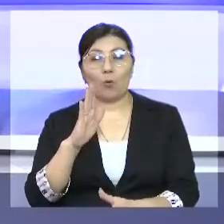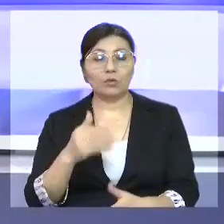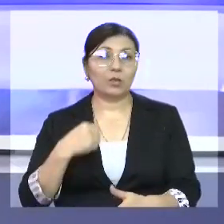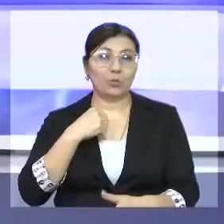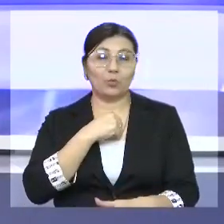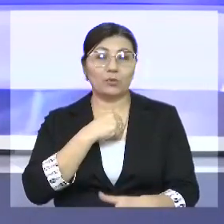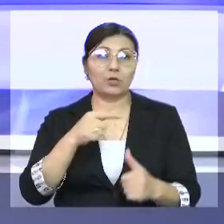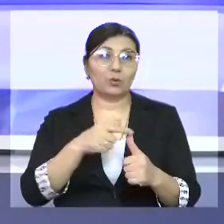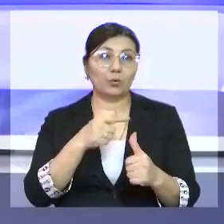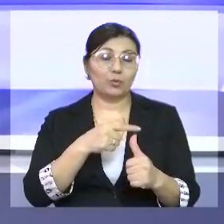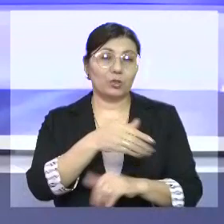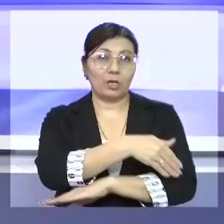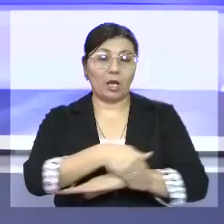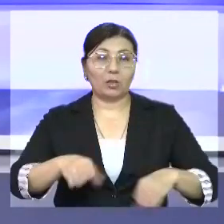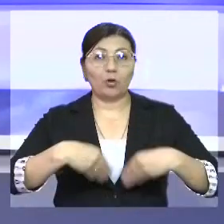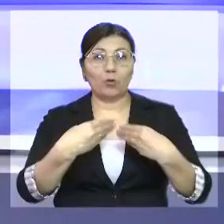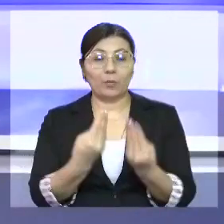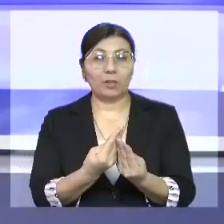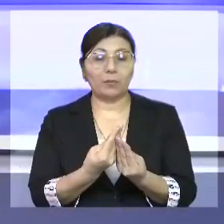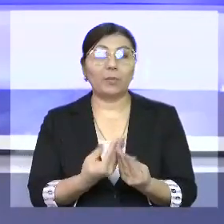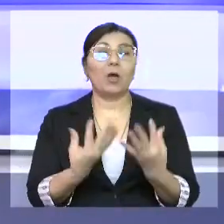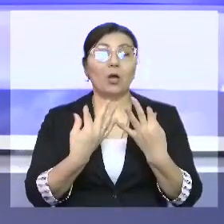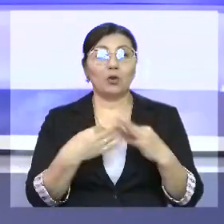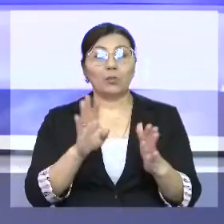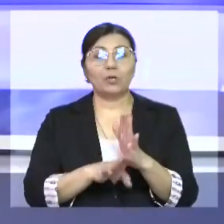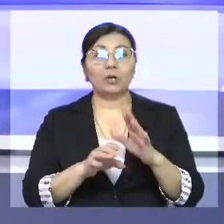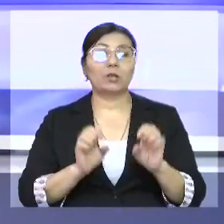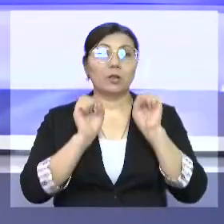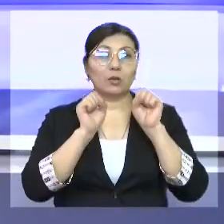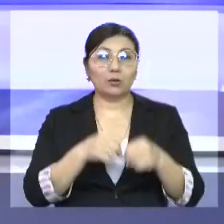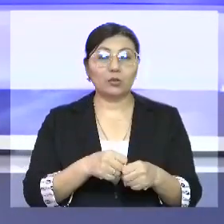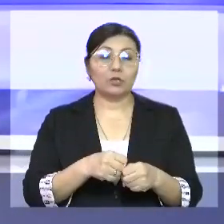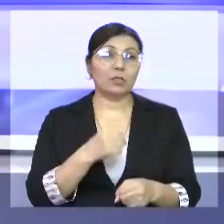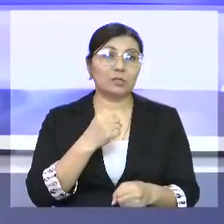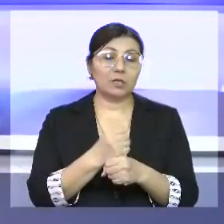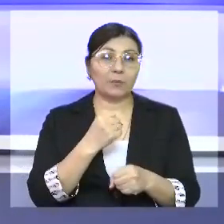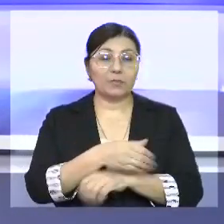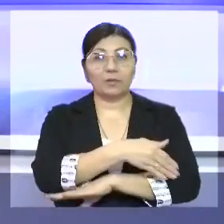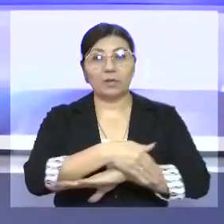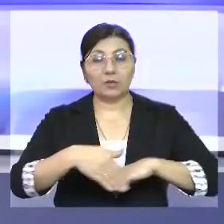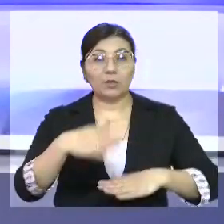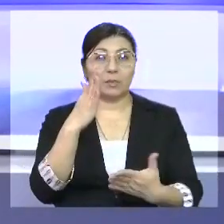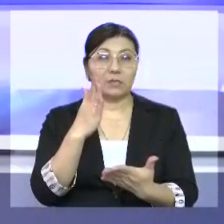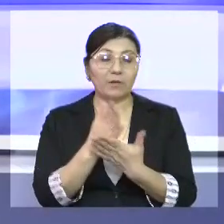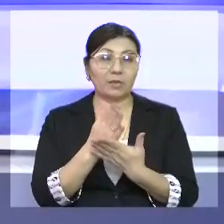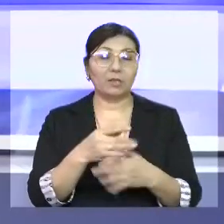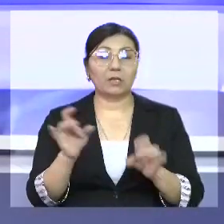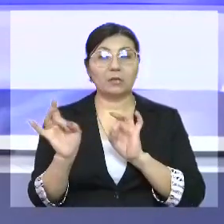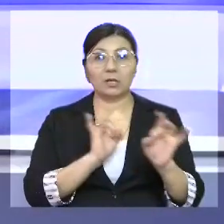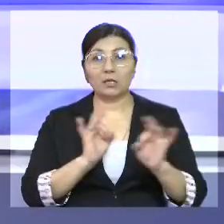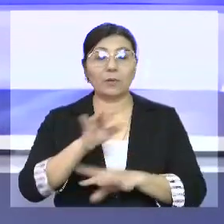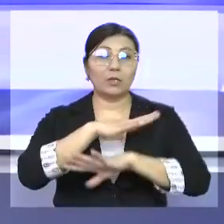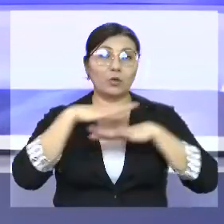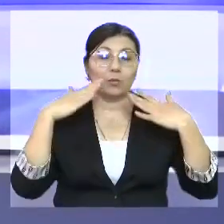беріп, оны күре жолдың кез келген жеріне рұқсатсыз орнатып қойған. Бұған қоса көше бойын жағалай орналасқан жарнама тақтайлары да